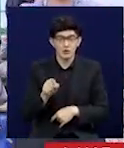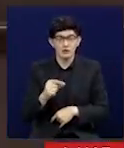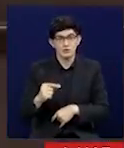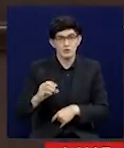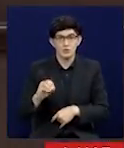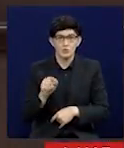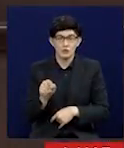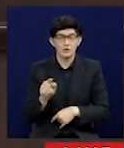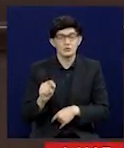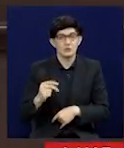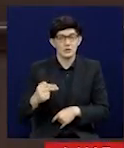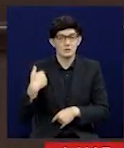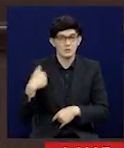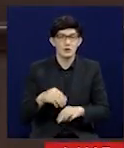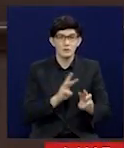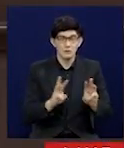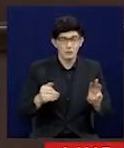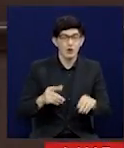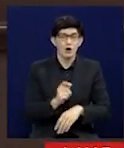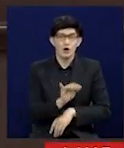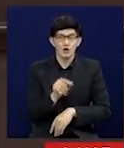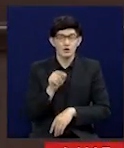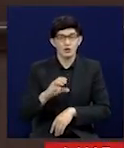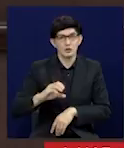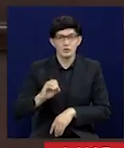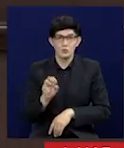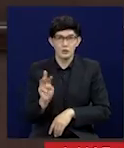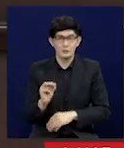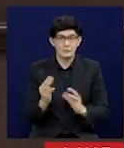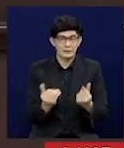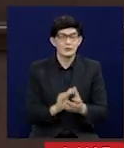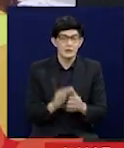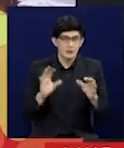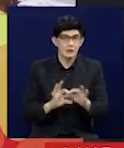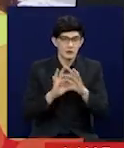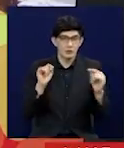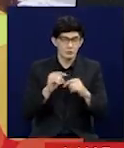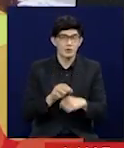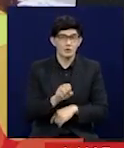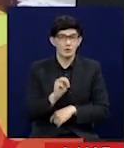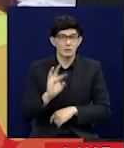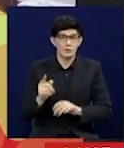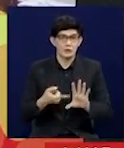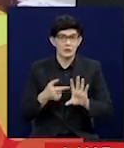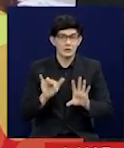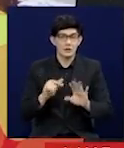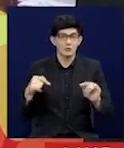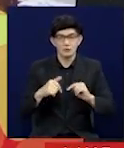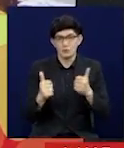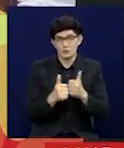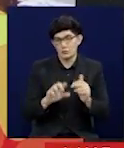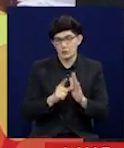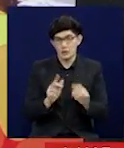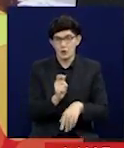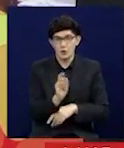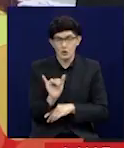156@fda.moph.go.th หรือว่าที่ www.oy.com ก็ได้ส่วนทางด้านนายสมชายปรีชาทวีกิจครับรองเลขาธิการคณะกรรมการอาหาร